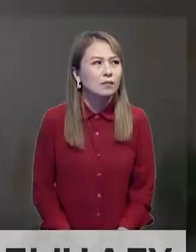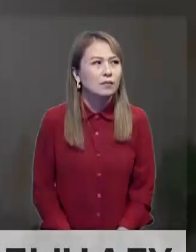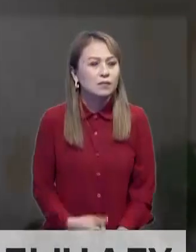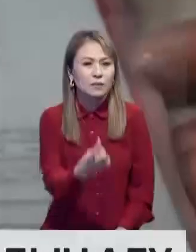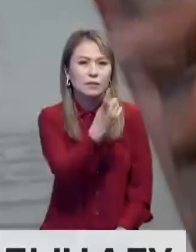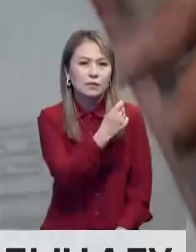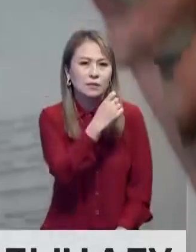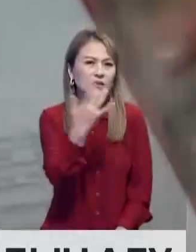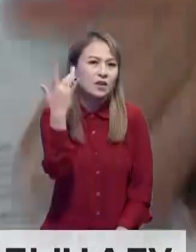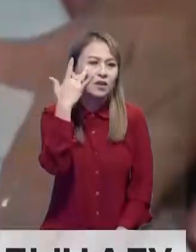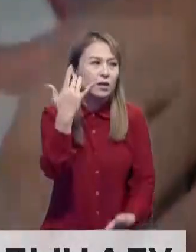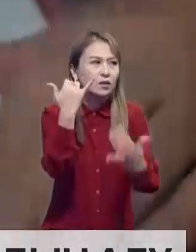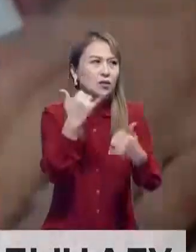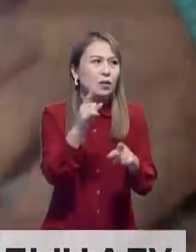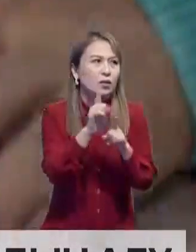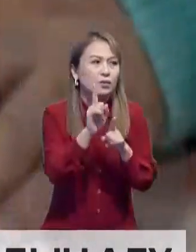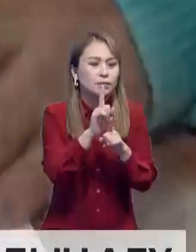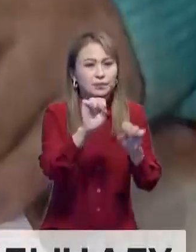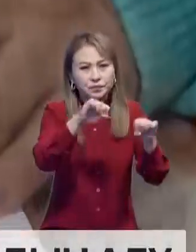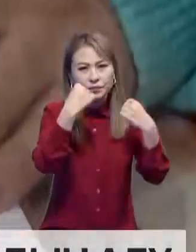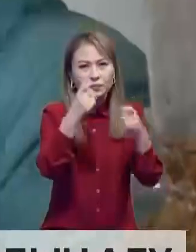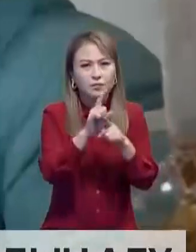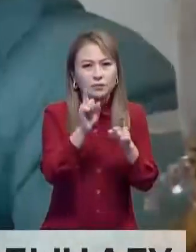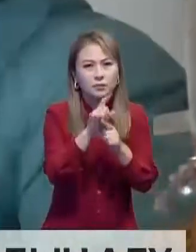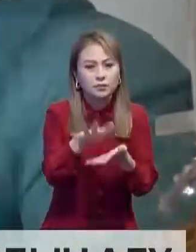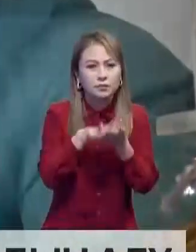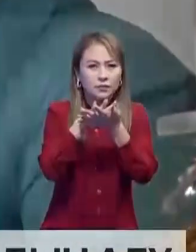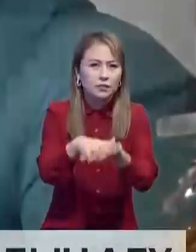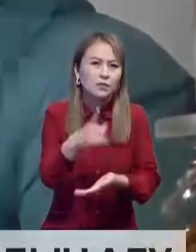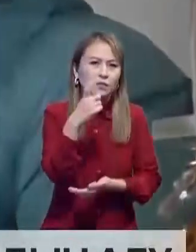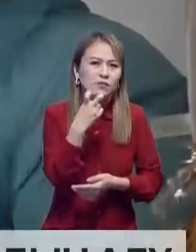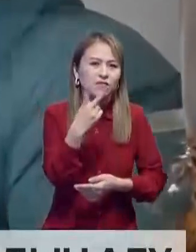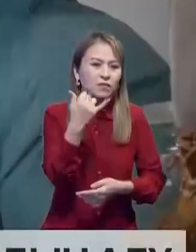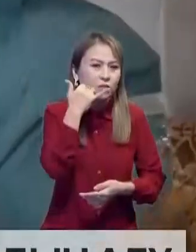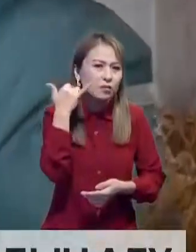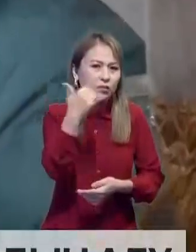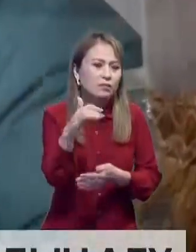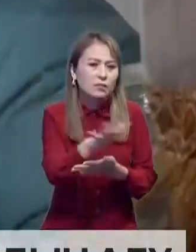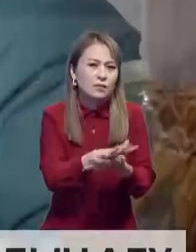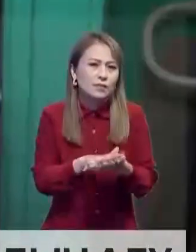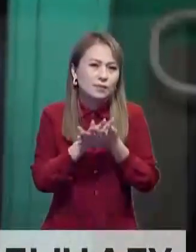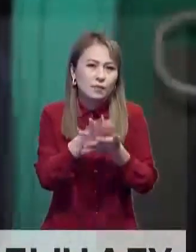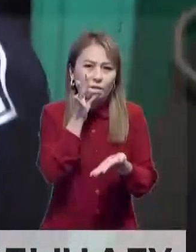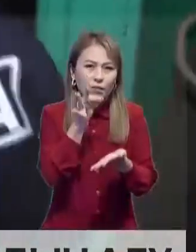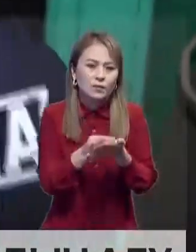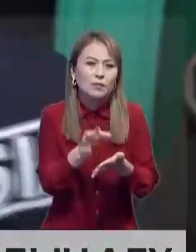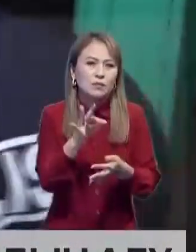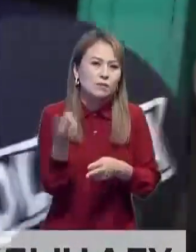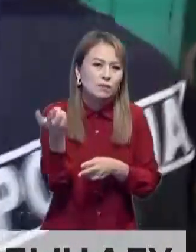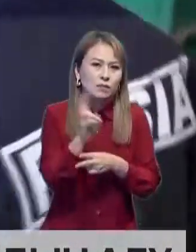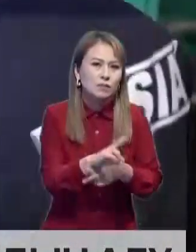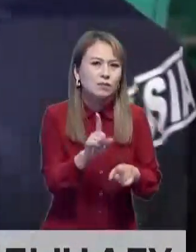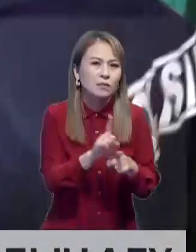дамыл жоқ енді. Күйеуінен қорлық көрген әйел ақыры 102-ге хабарласып арыз жазды. Әйелге әлі келген